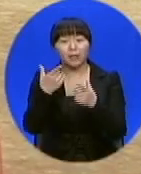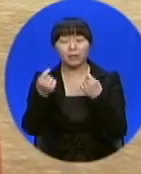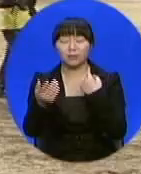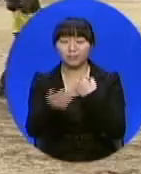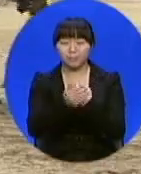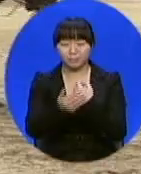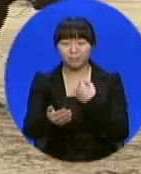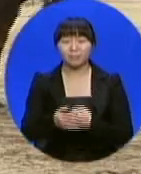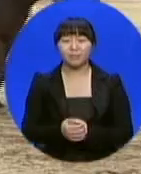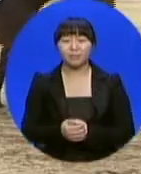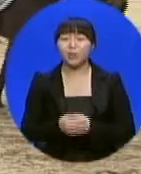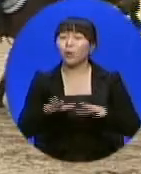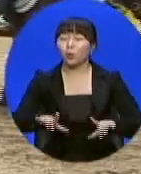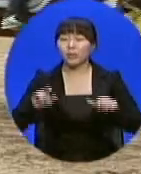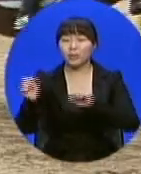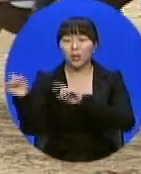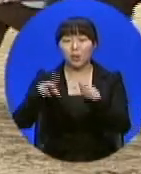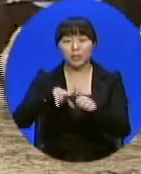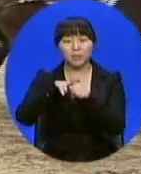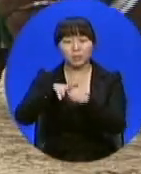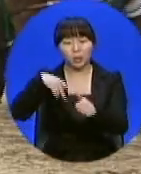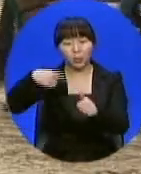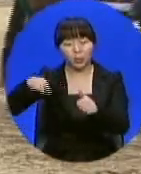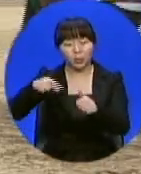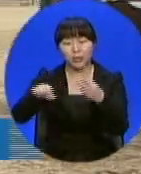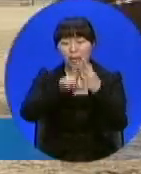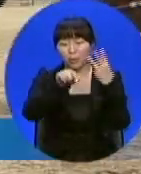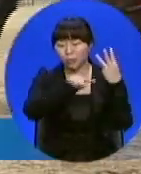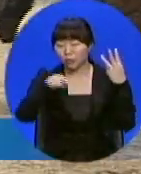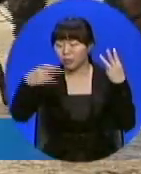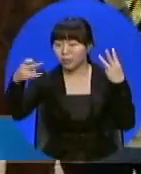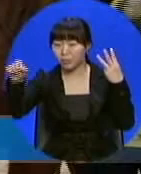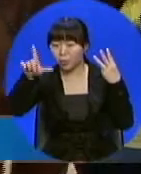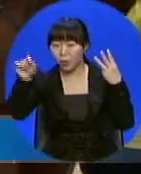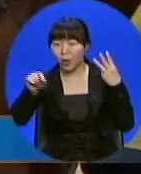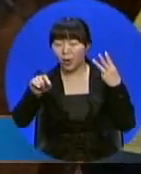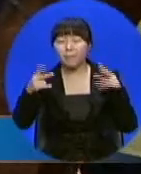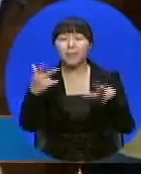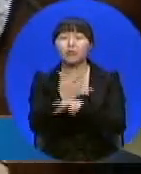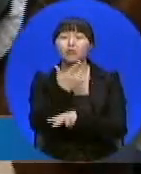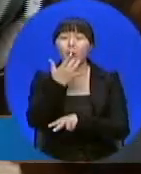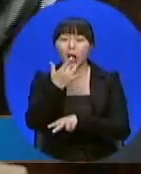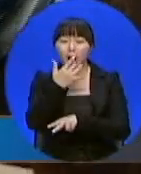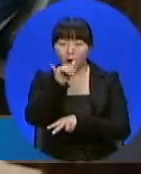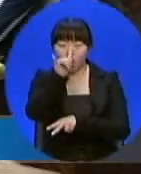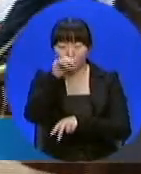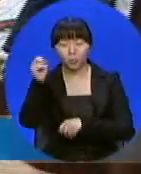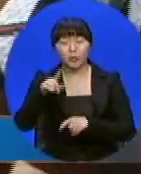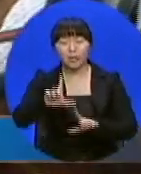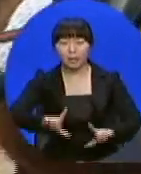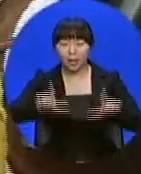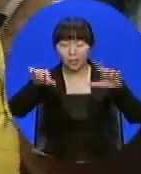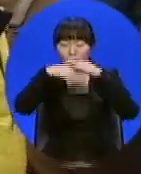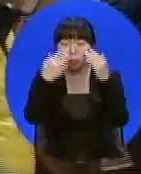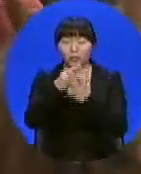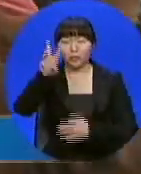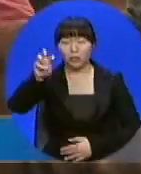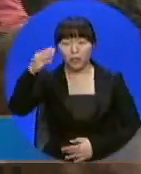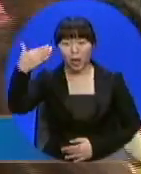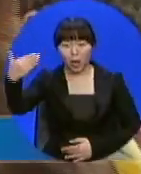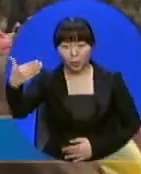구에. 올해 재활승마 교실은 3월부터 12월까지 매주 화요일마다 운영되며 이날은 총